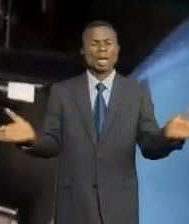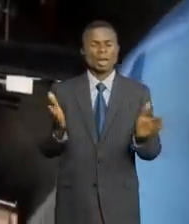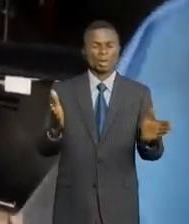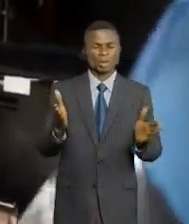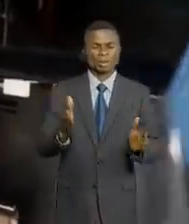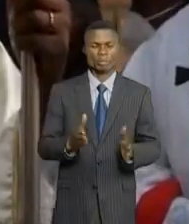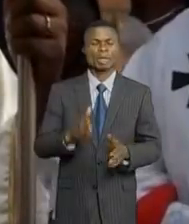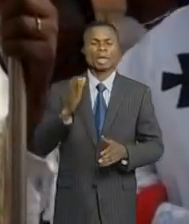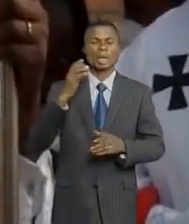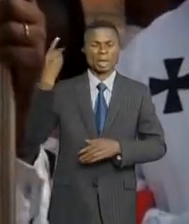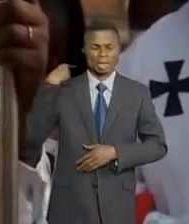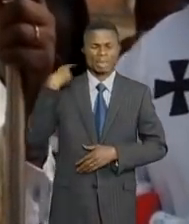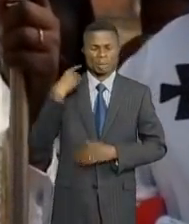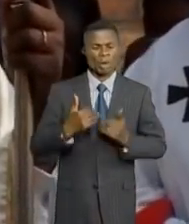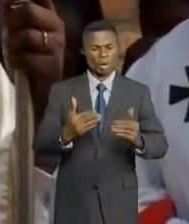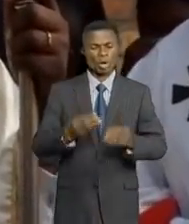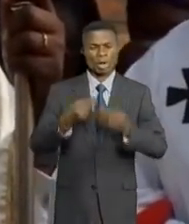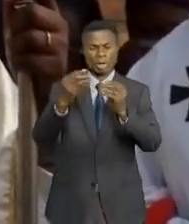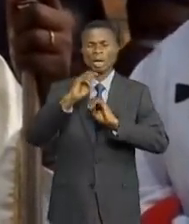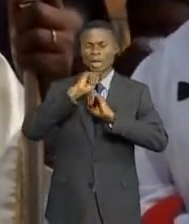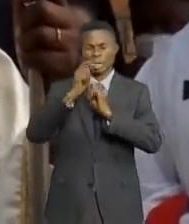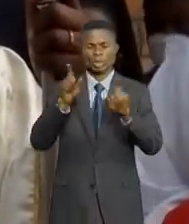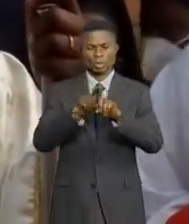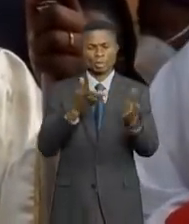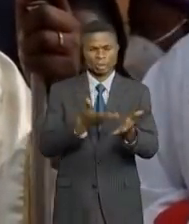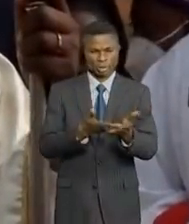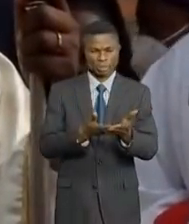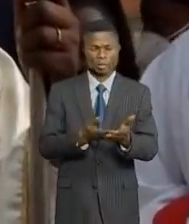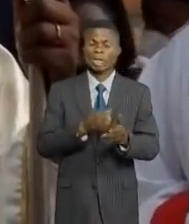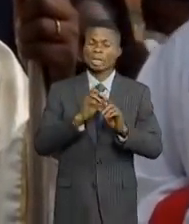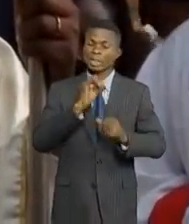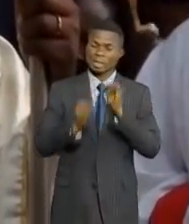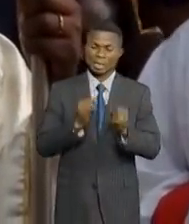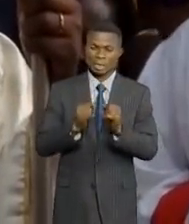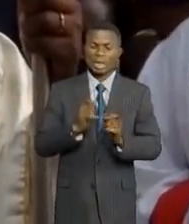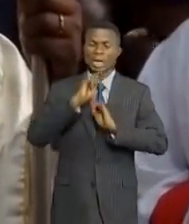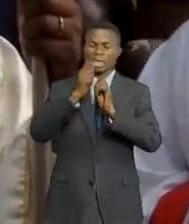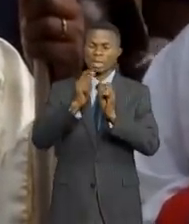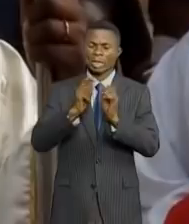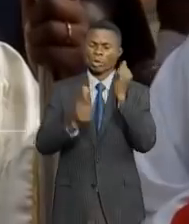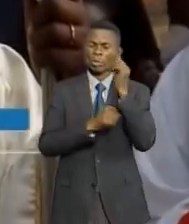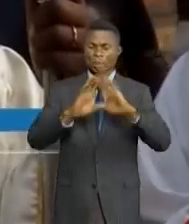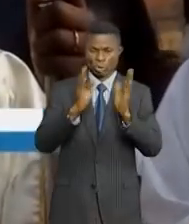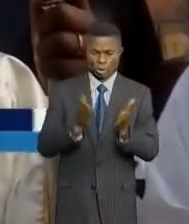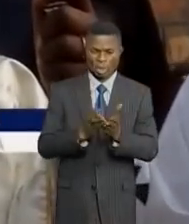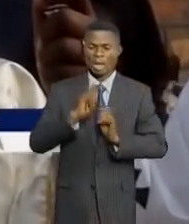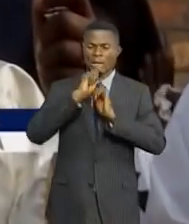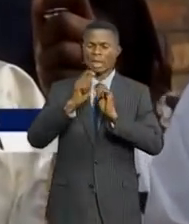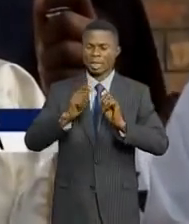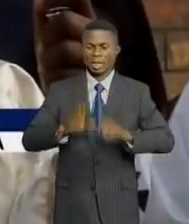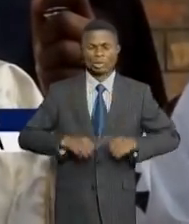les bienfaiteurs à continuer sur le même élan. Quand il s'agit du bien commun, quand il s'agit du